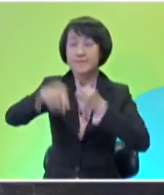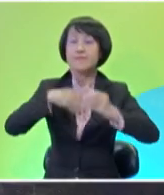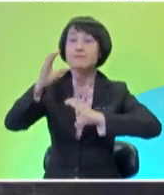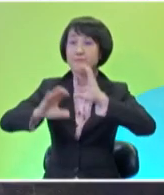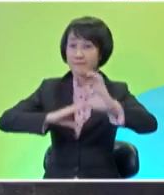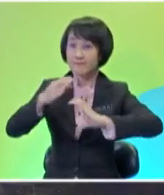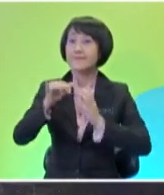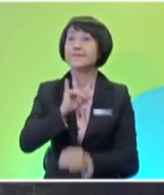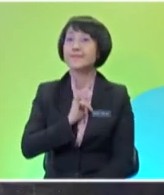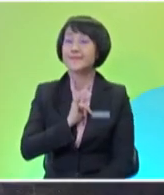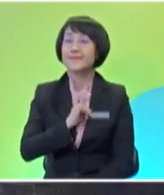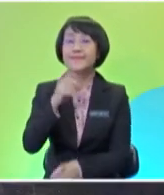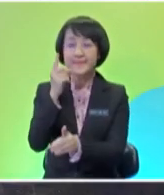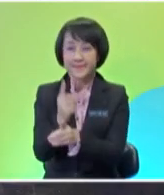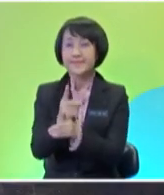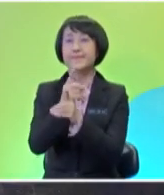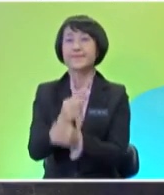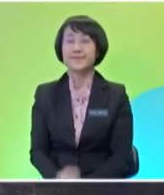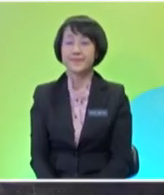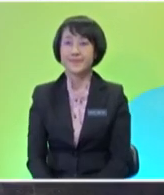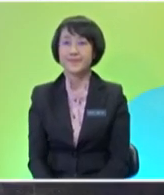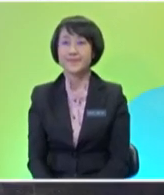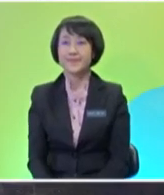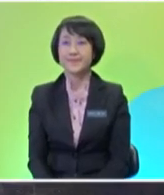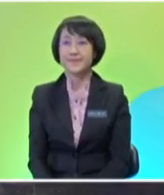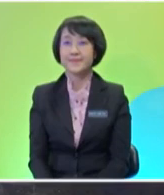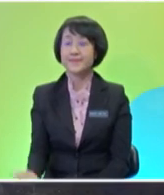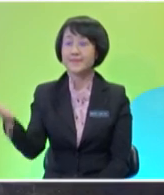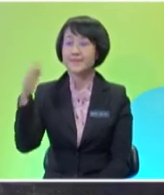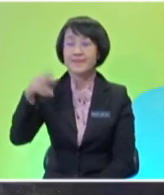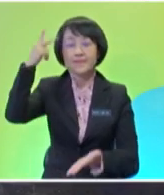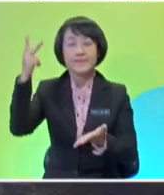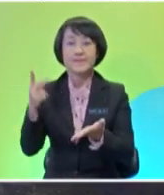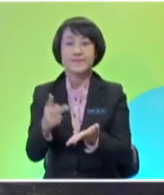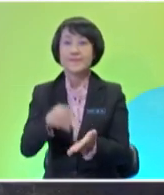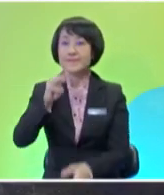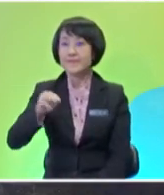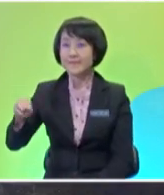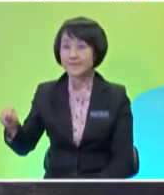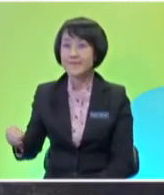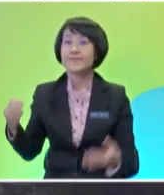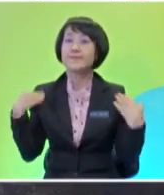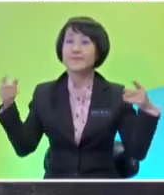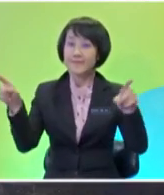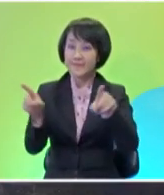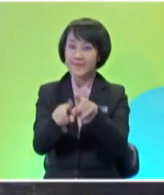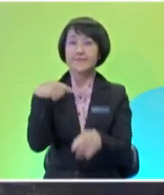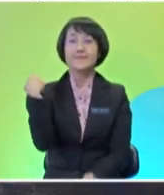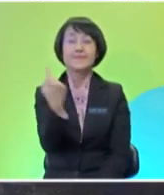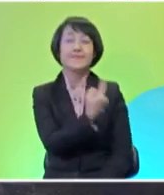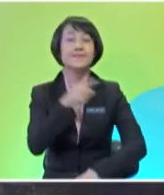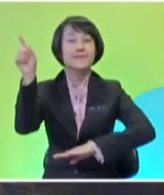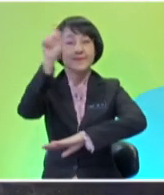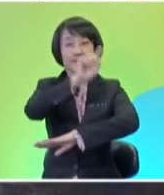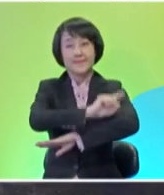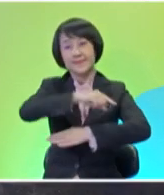kan iya betul tuh Mari kita kenalkan dengan murid-murid yang berada bersama kita pada hari ini